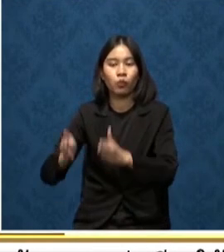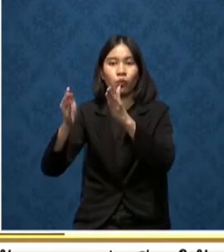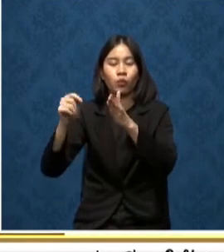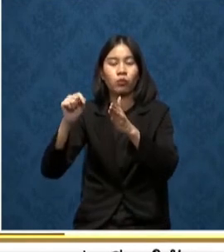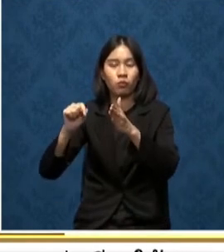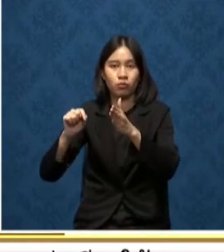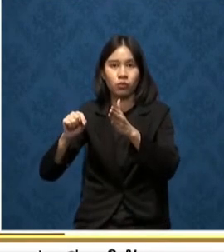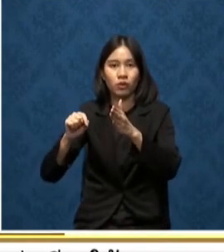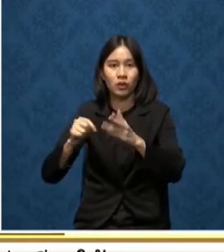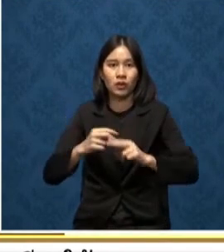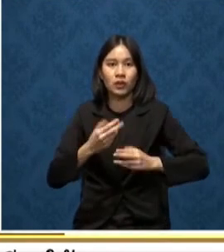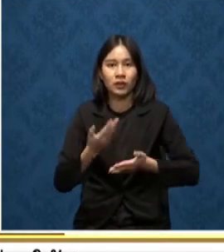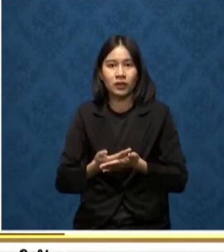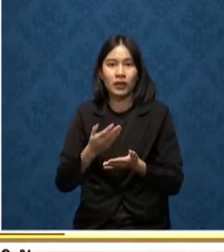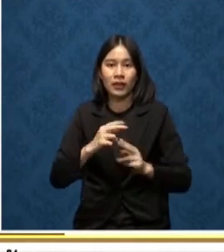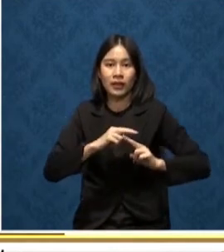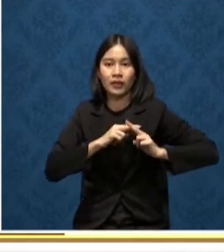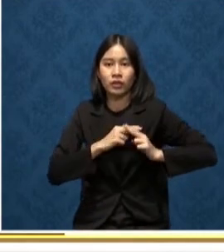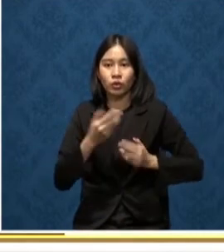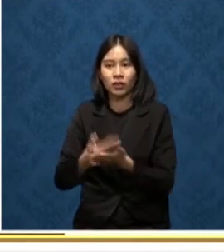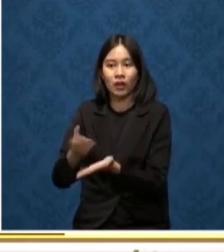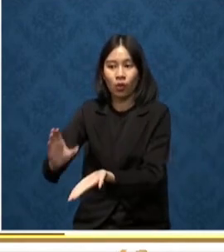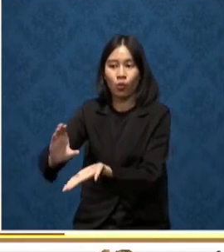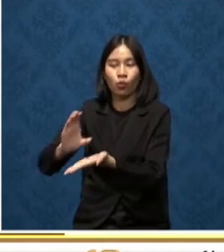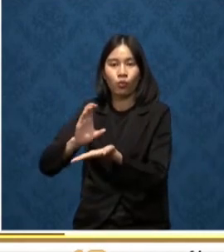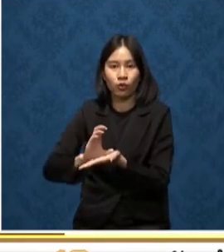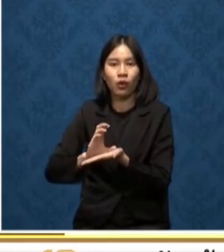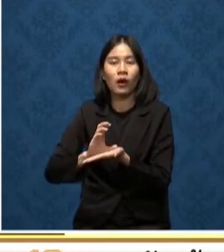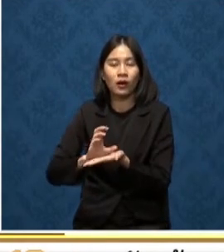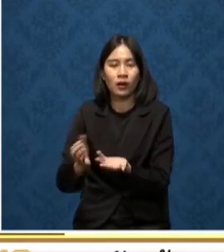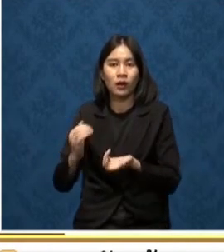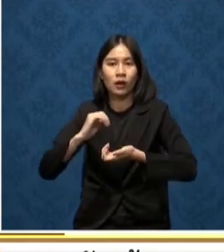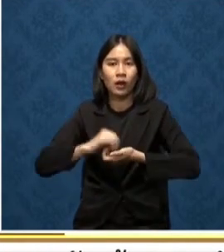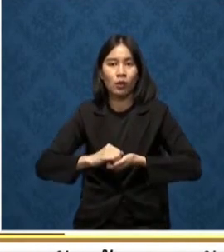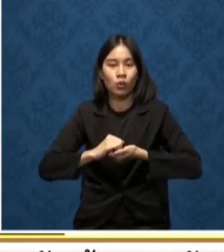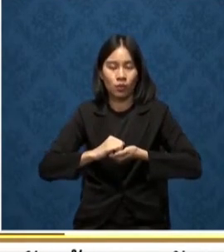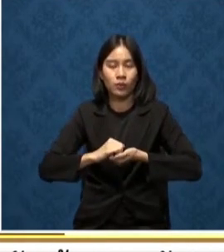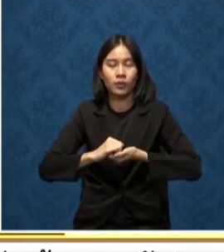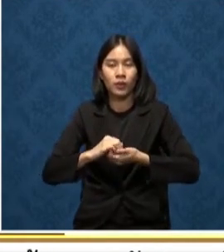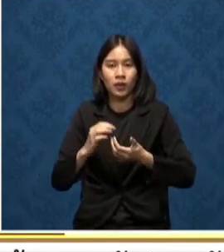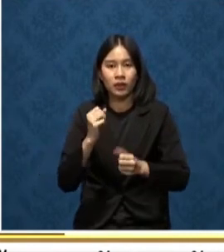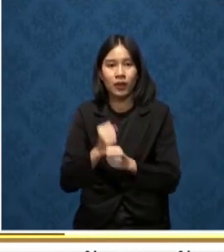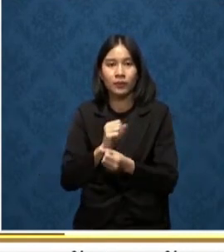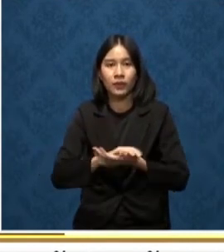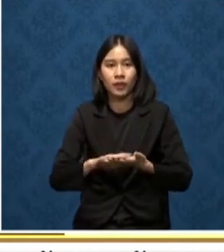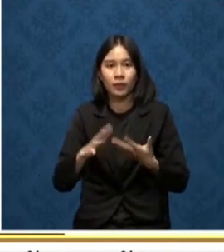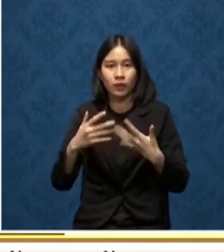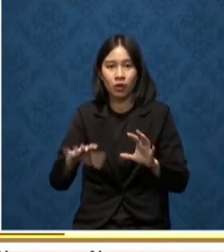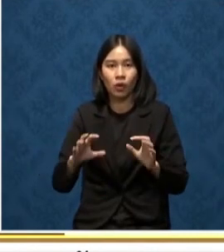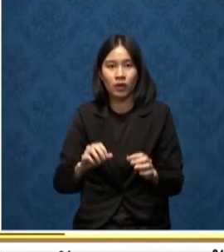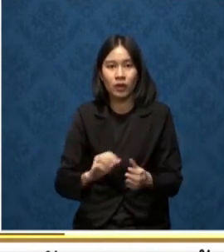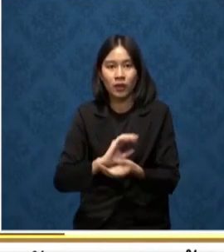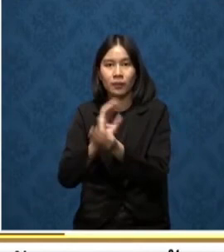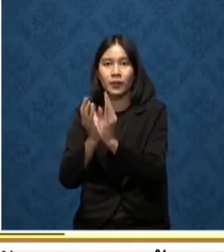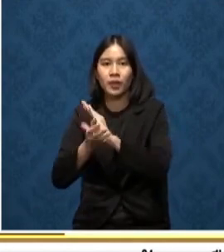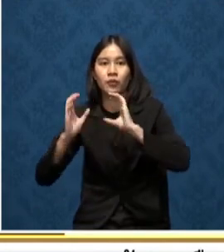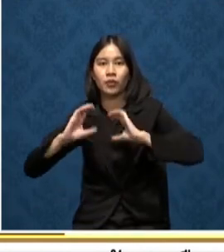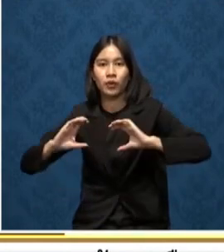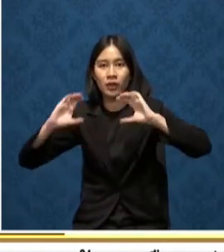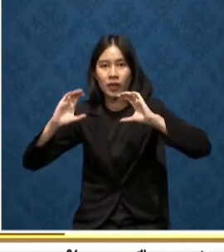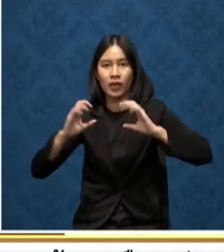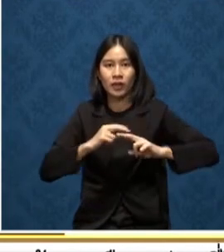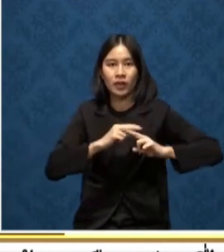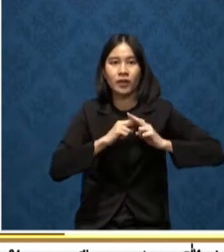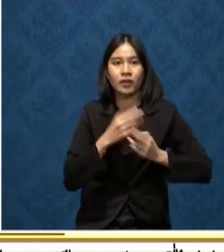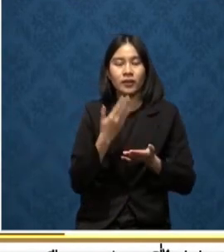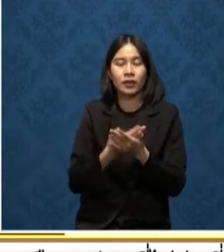เอกชนมาลงทุนเพิ่มให้มความพร้อมแล้วสร้างเสร็โอ้นมาให้ของรฐแล้เอกชนเสียค่าเช